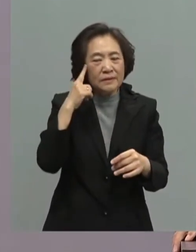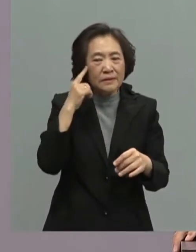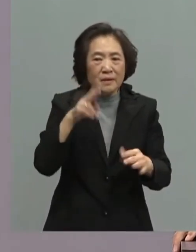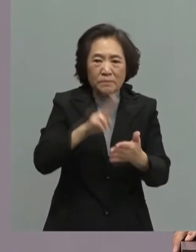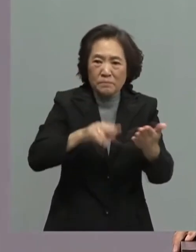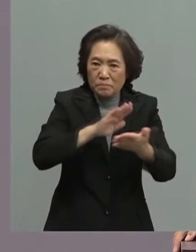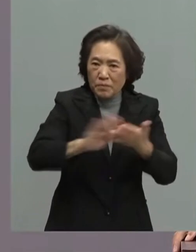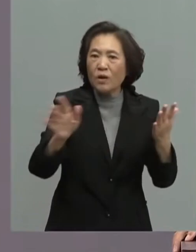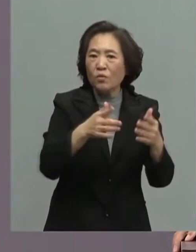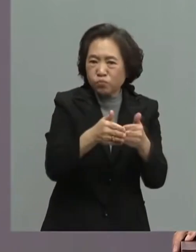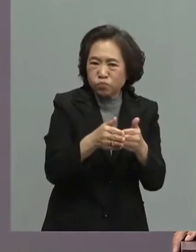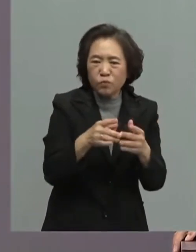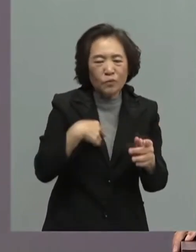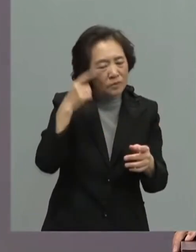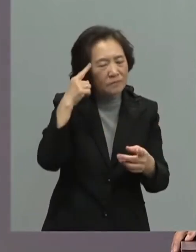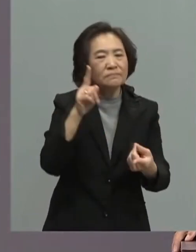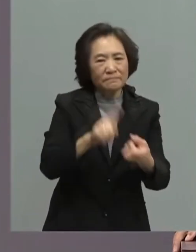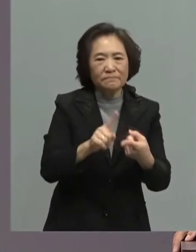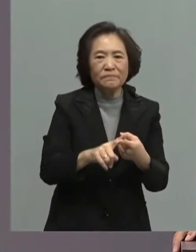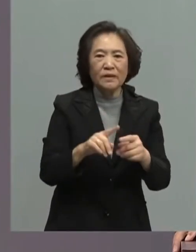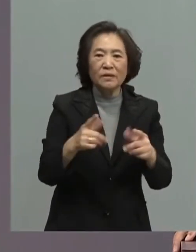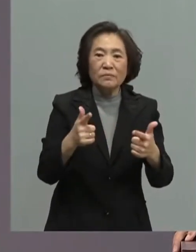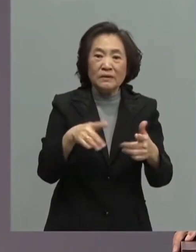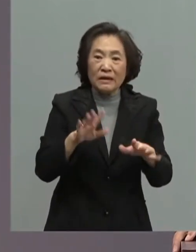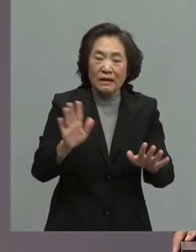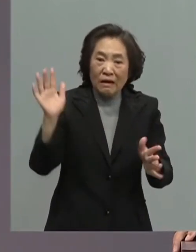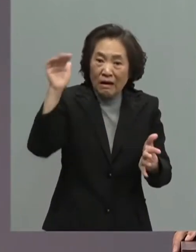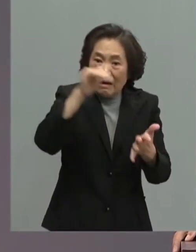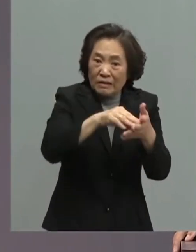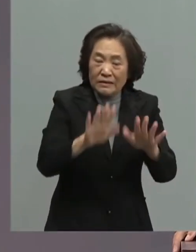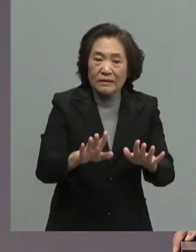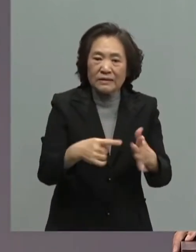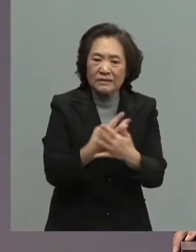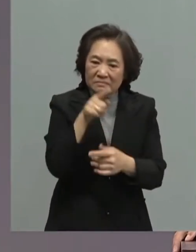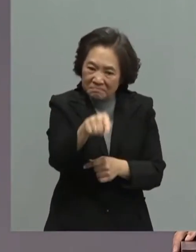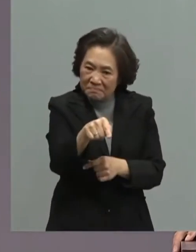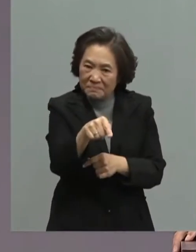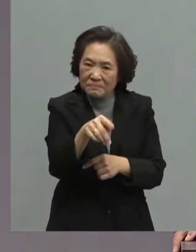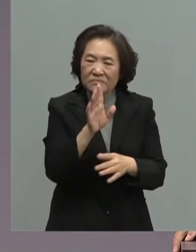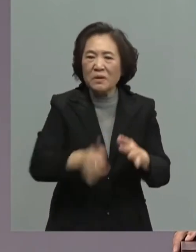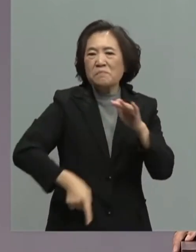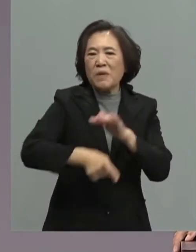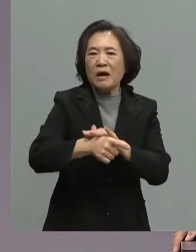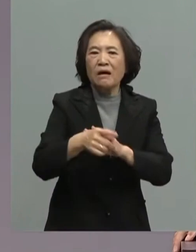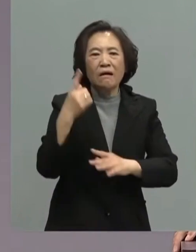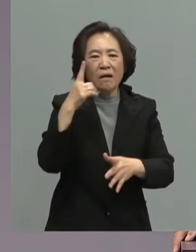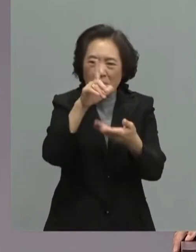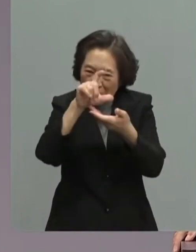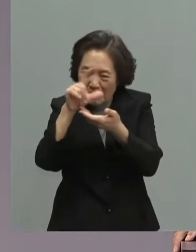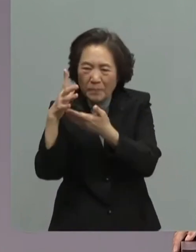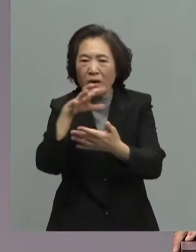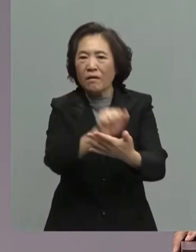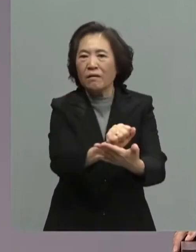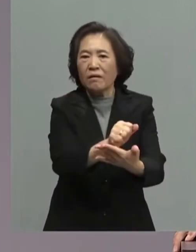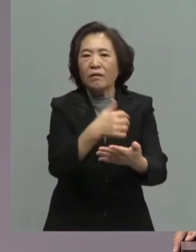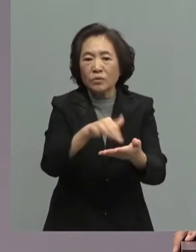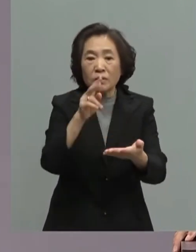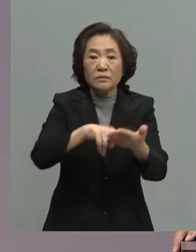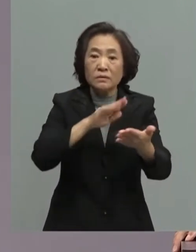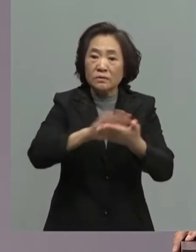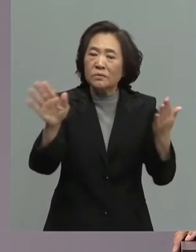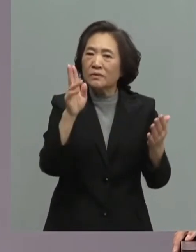才是正道啊！不是在多年后只做到认定寄存违建、拍照存档就当作解